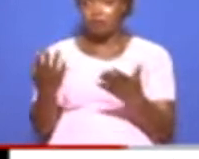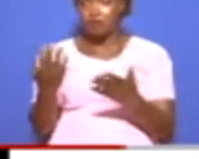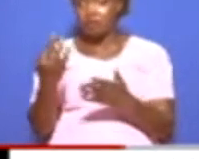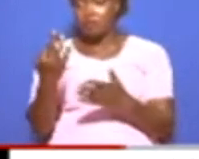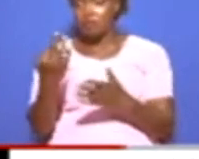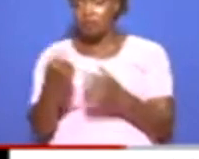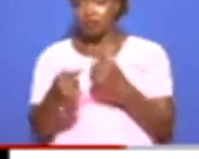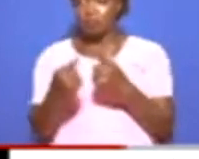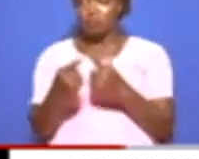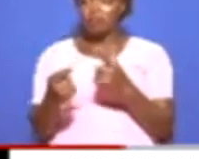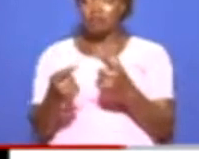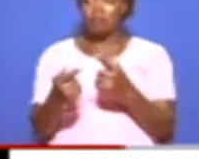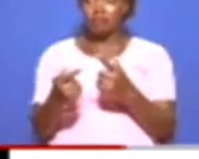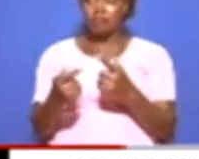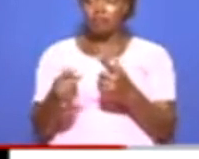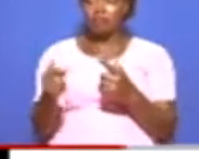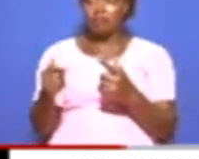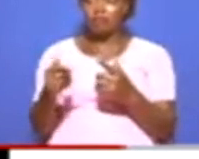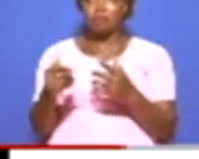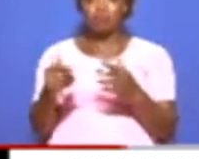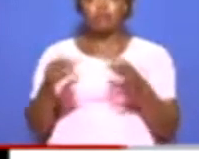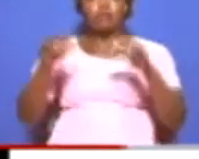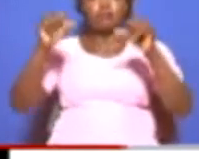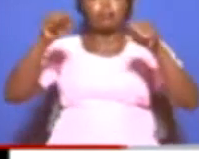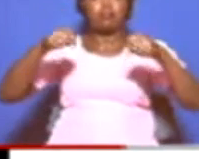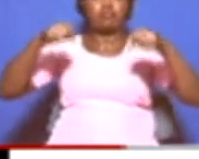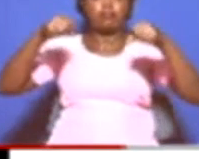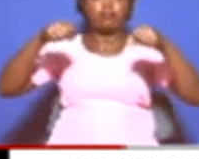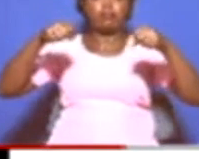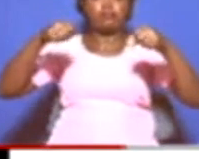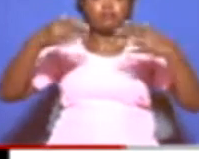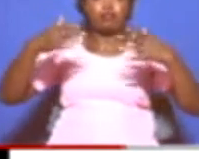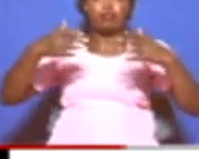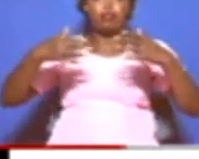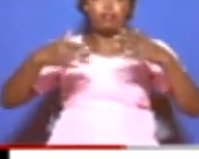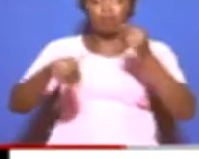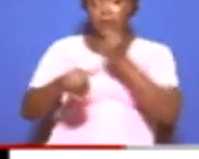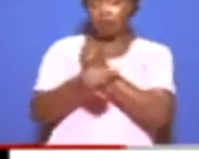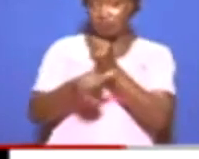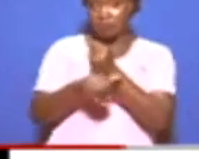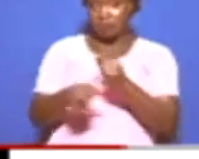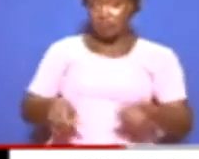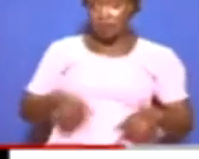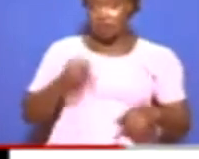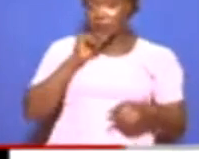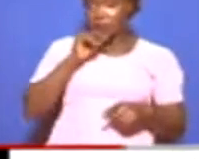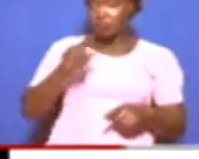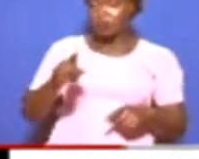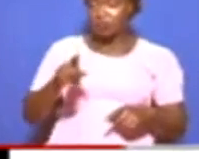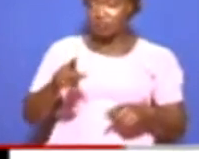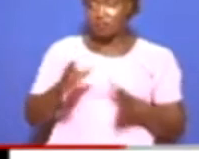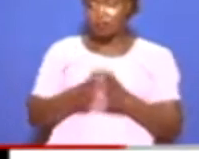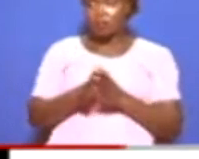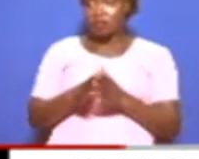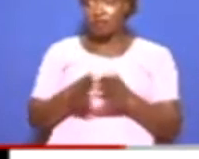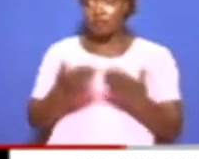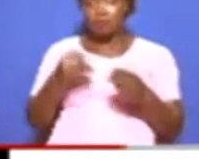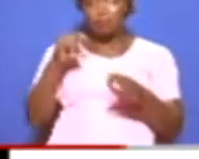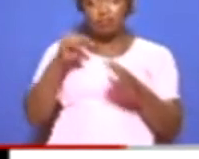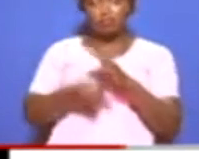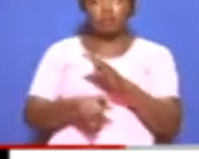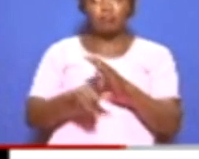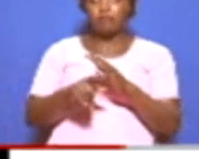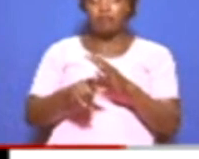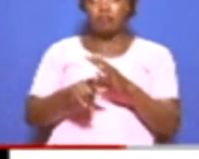bwana alinginia ndege kule Bungoma. So alihatarisha maisha yake, alihatarisha maisha ya waliokuwa kwenye hiyo ndege.